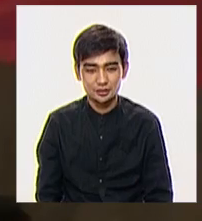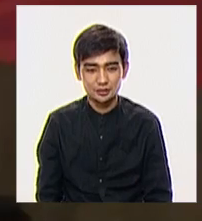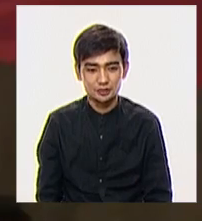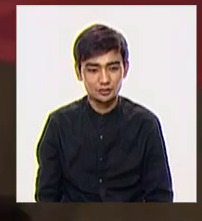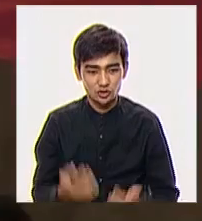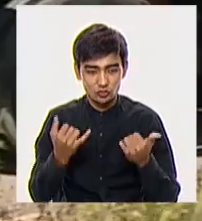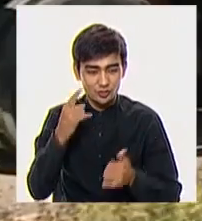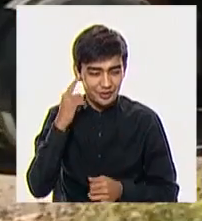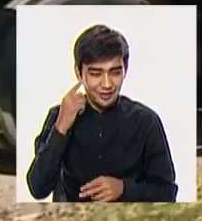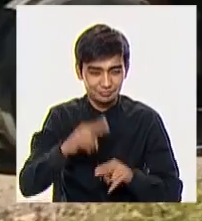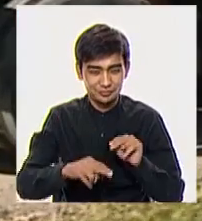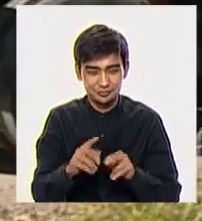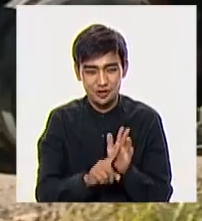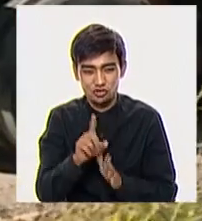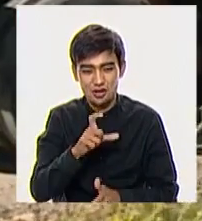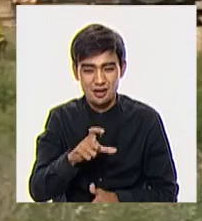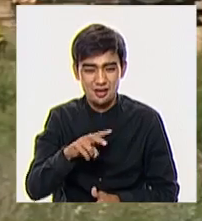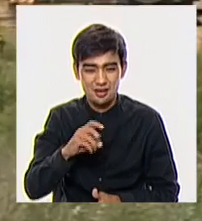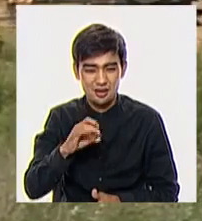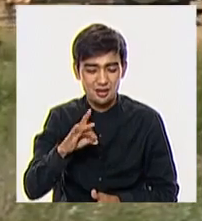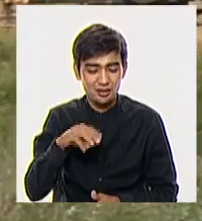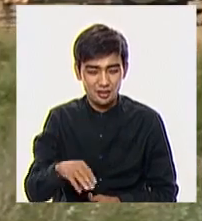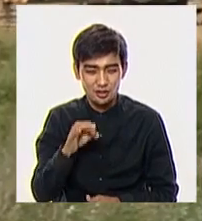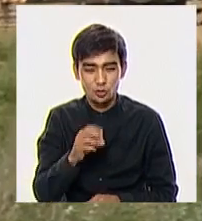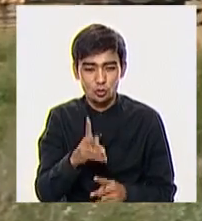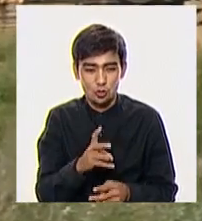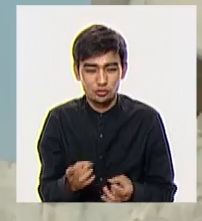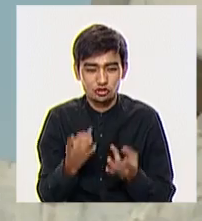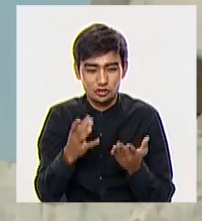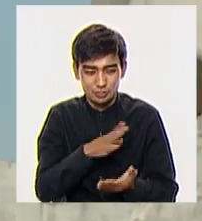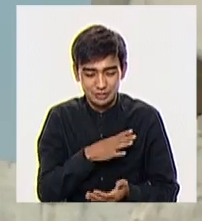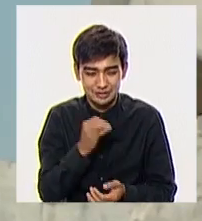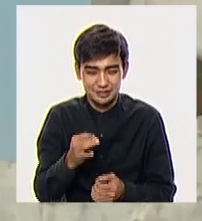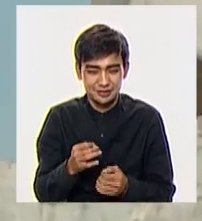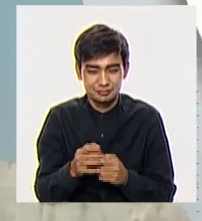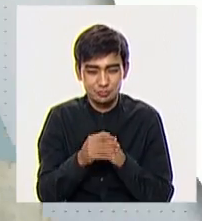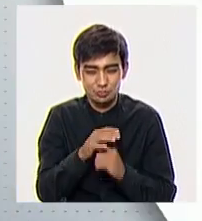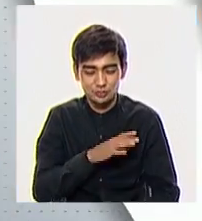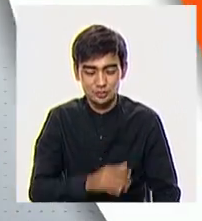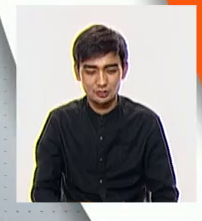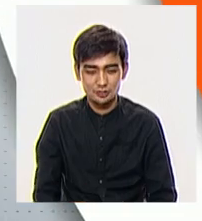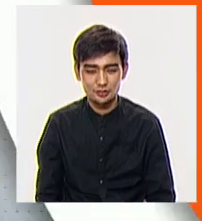Бүгін қытайлықтар салып жатқан ЛРТ-нің басында кімдер құрбан шалып құран оқытты?